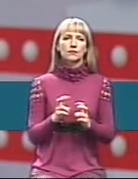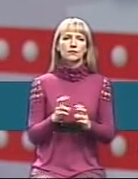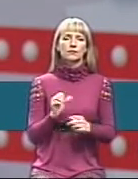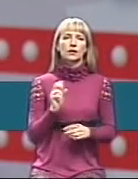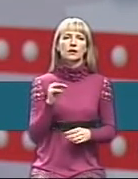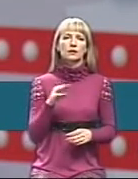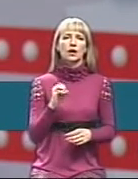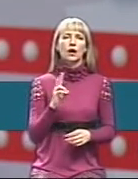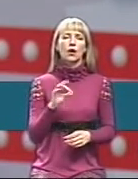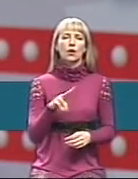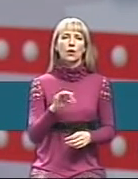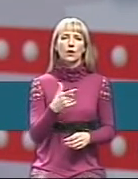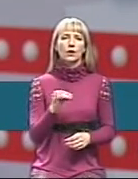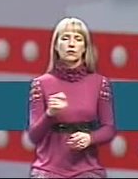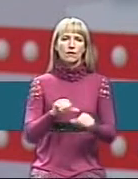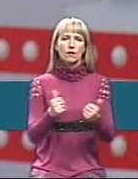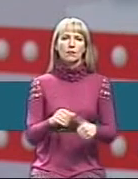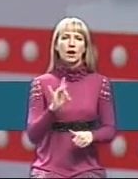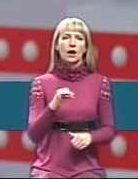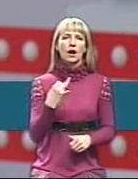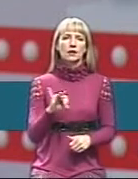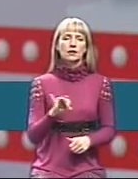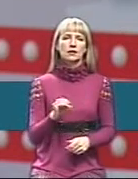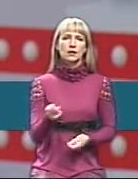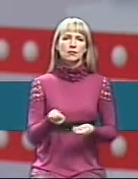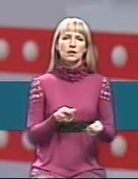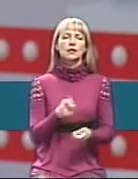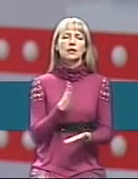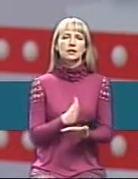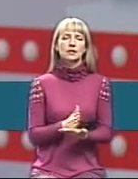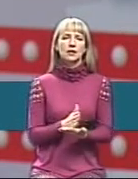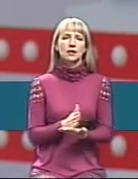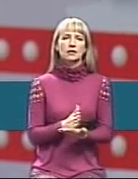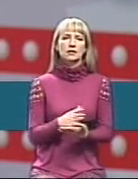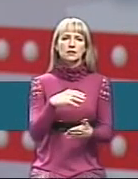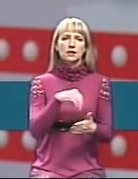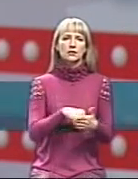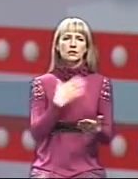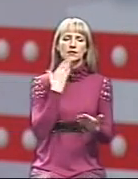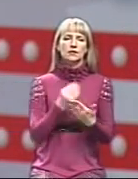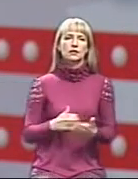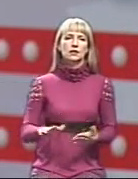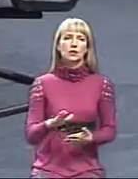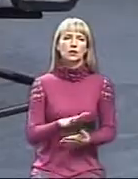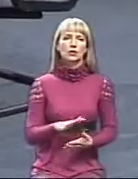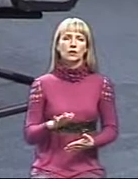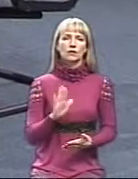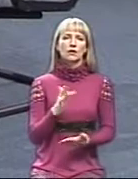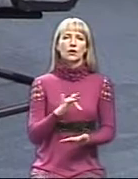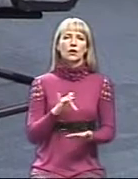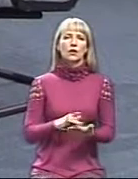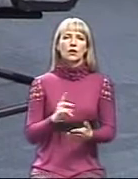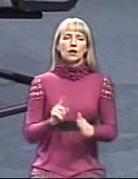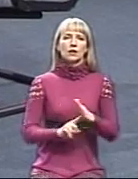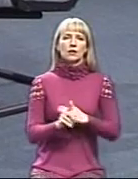акты экологии, которые оформляются администрациями, они являются балансосодержателями своих территорий в городе. На